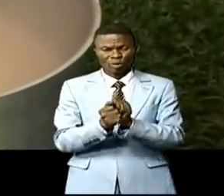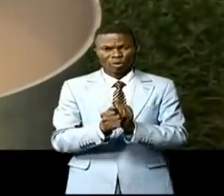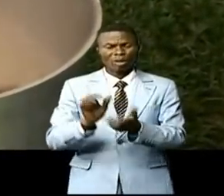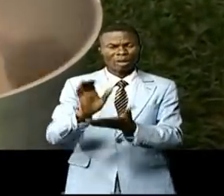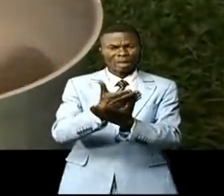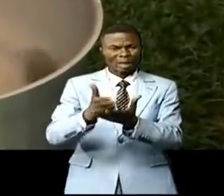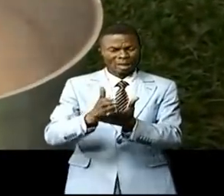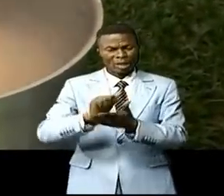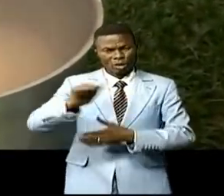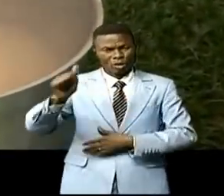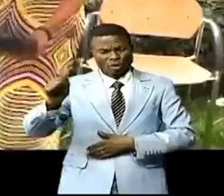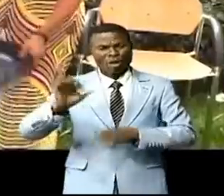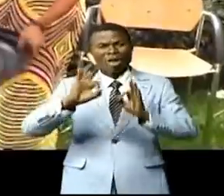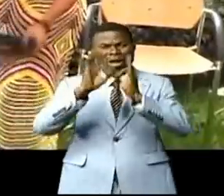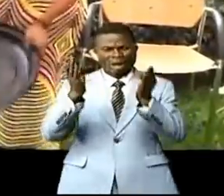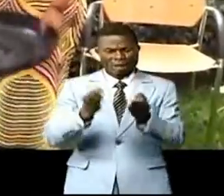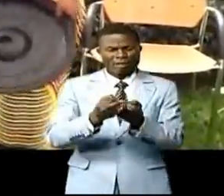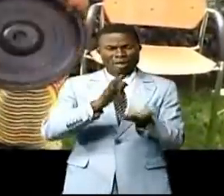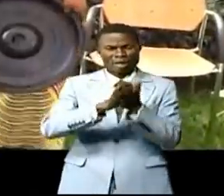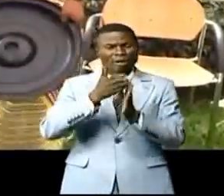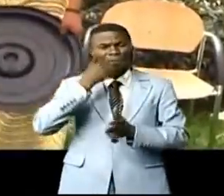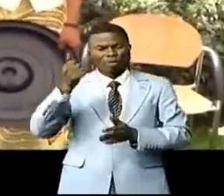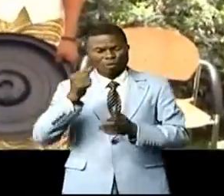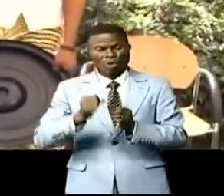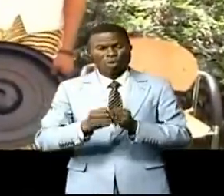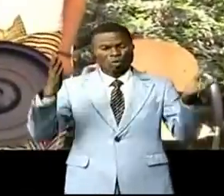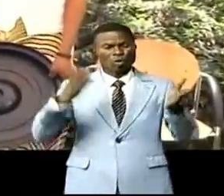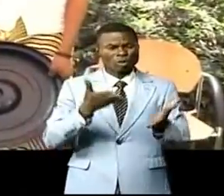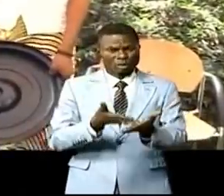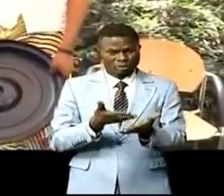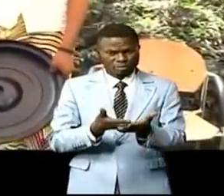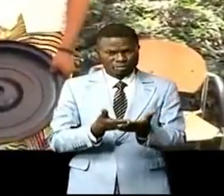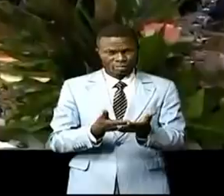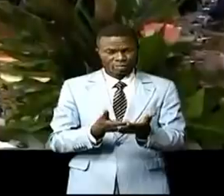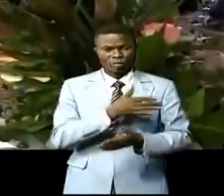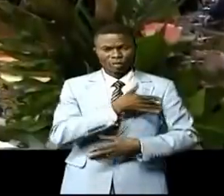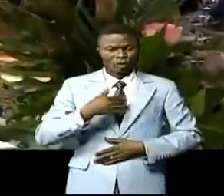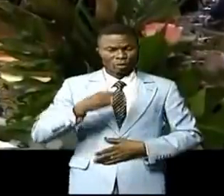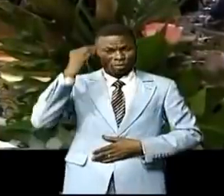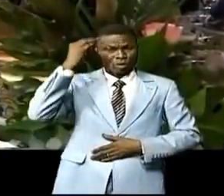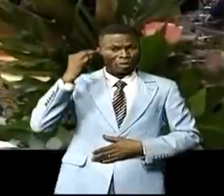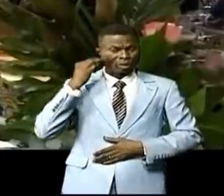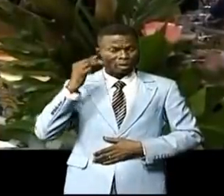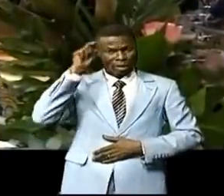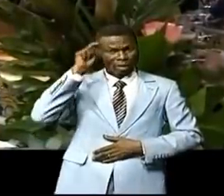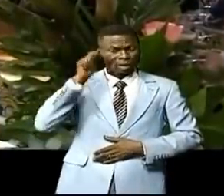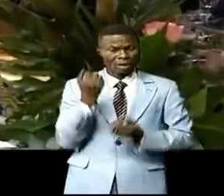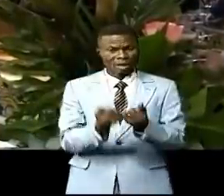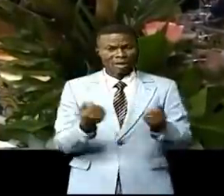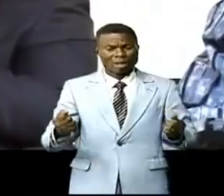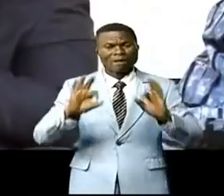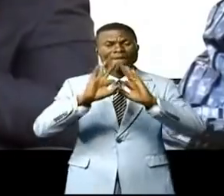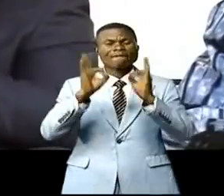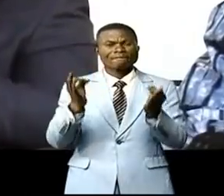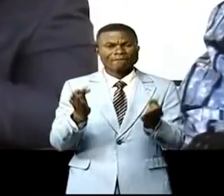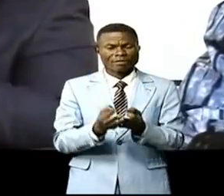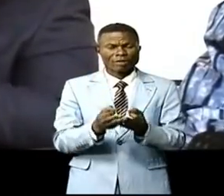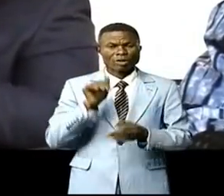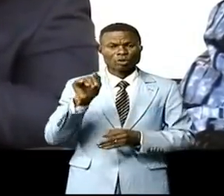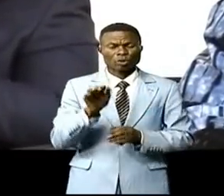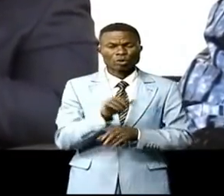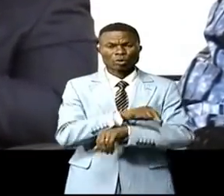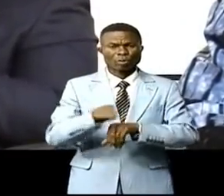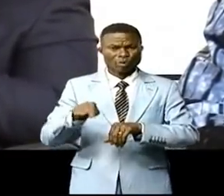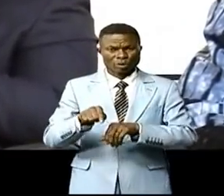cuissons propres avec foyers améliorés et les gaz liquéfiés. Au nom du ministre du Genre, Enfants et Familles, le directeur du